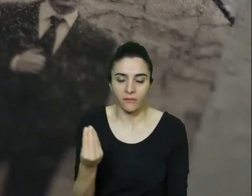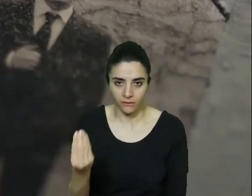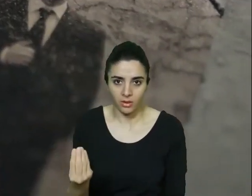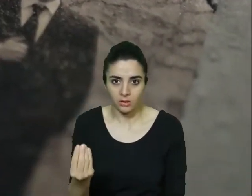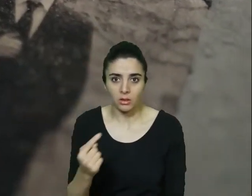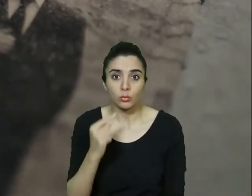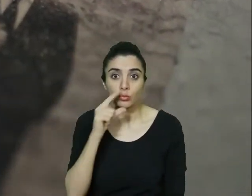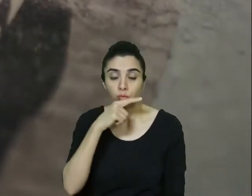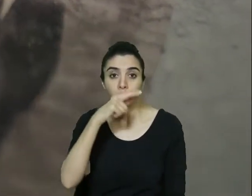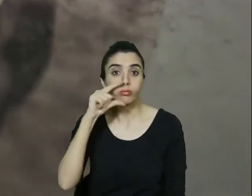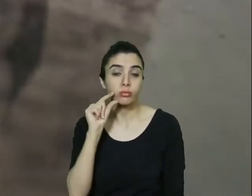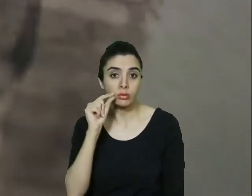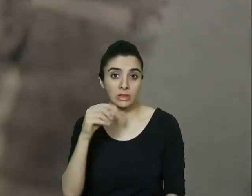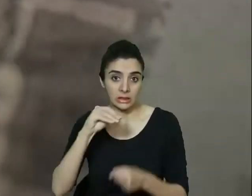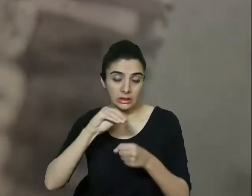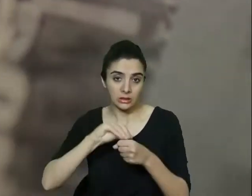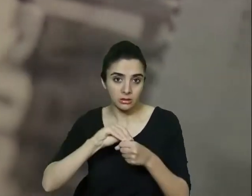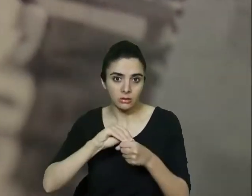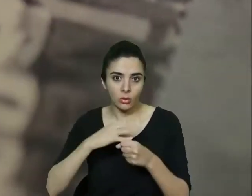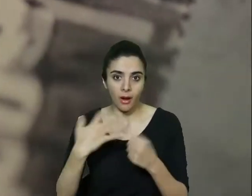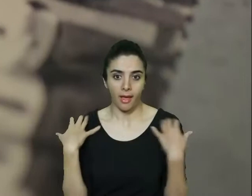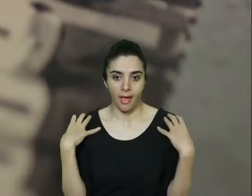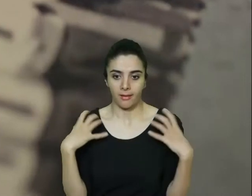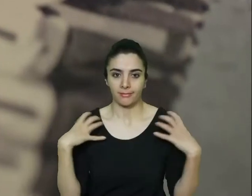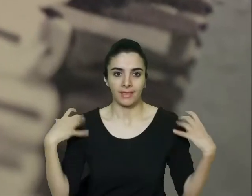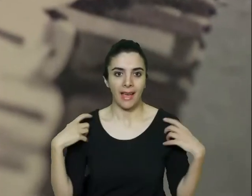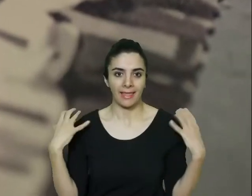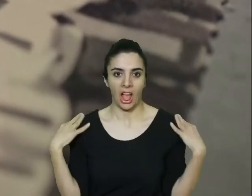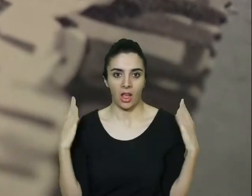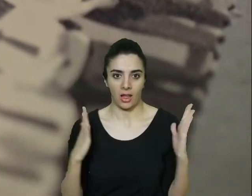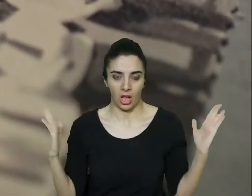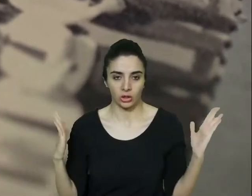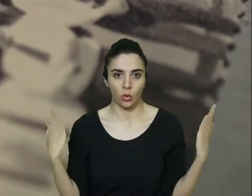Şiş dudakların arasına, sonra geniş omuz yaralarında